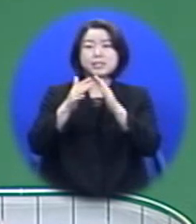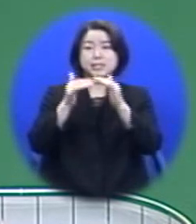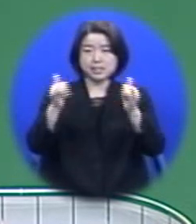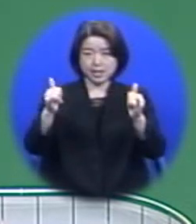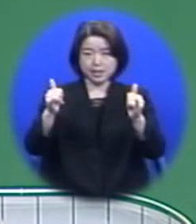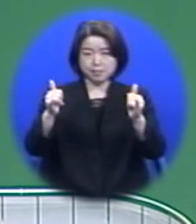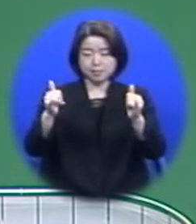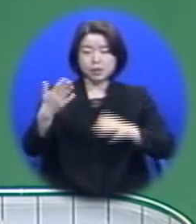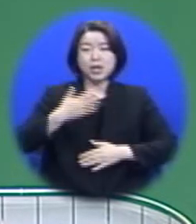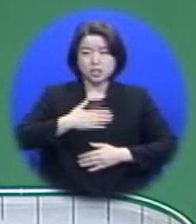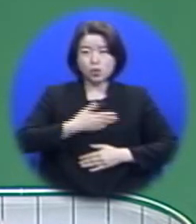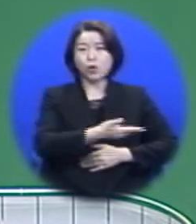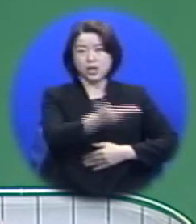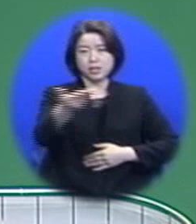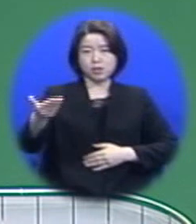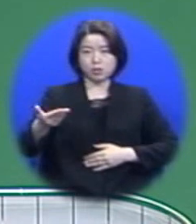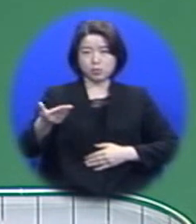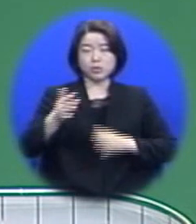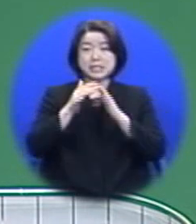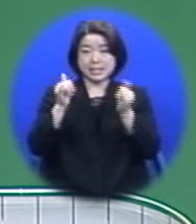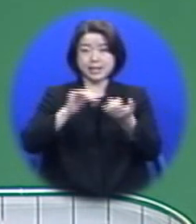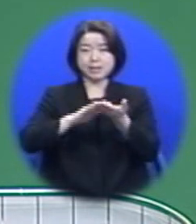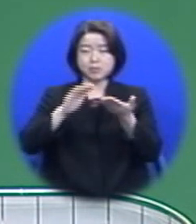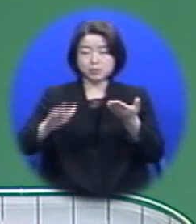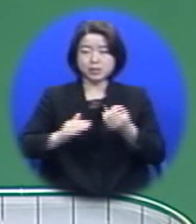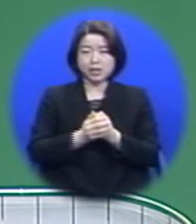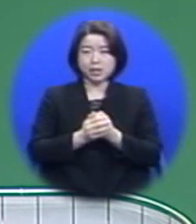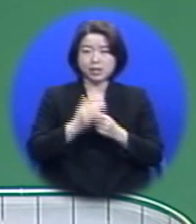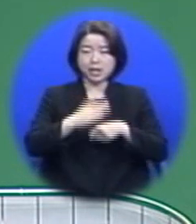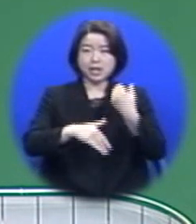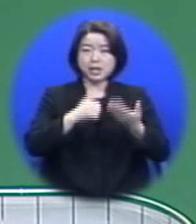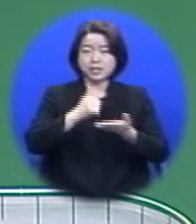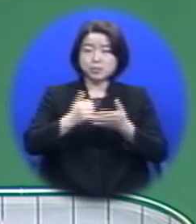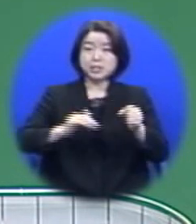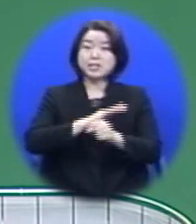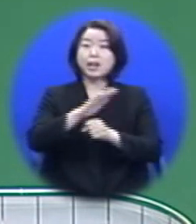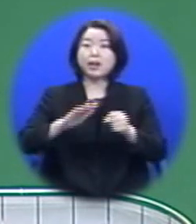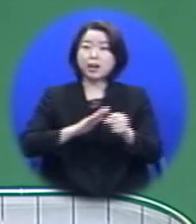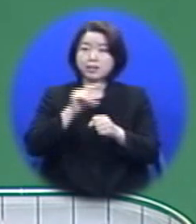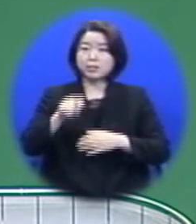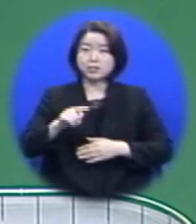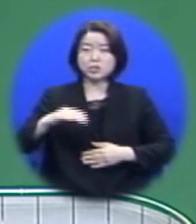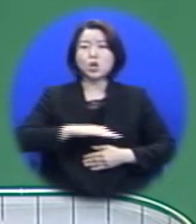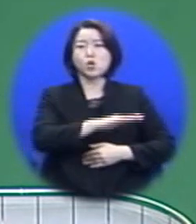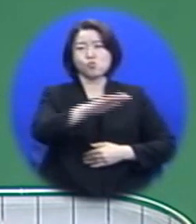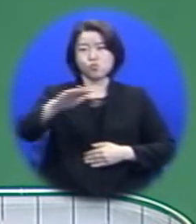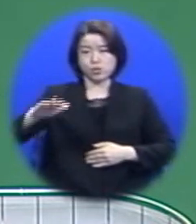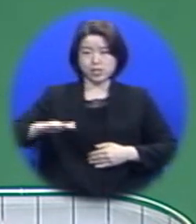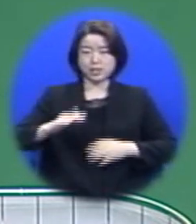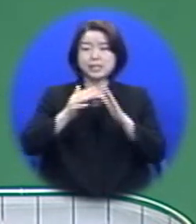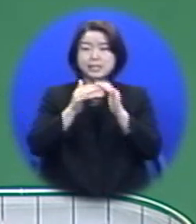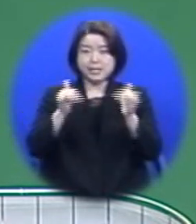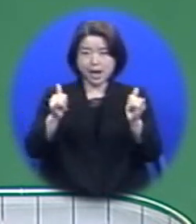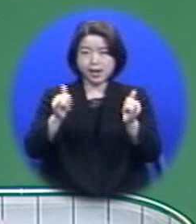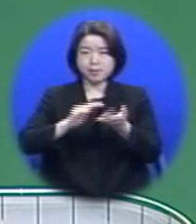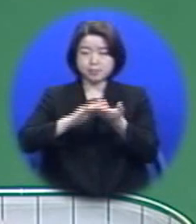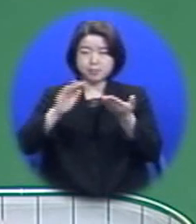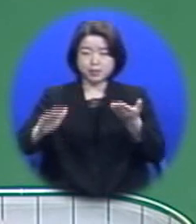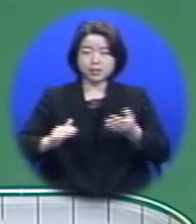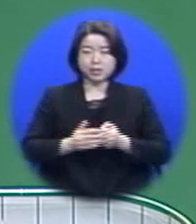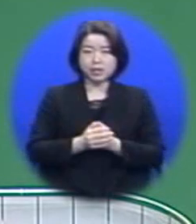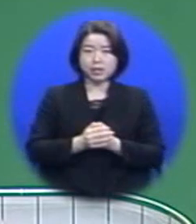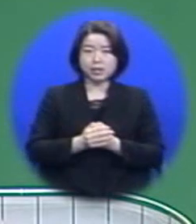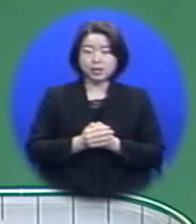저와 여러분 하나님이 사랑하시는 대상은 우리 사람입니다 그러므로